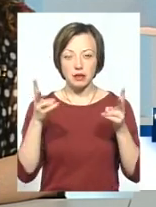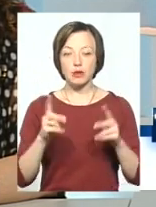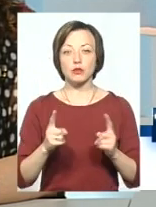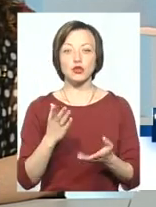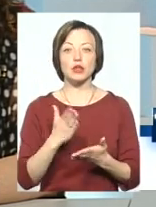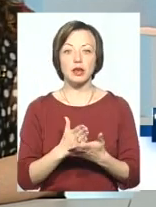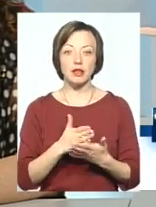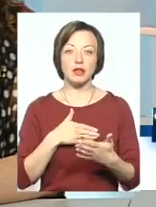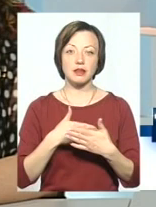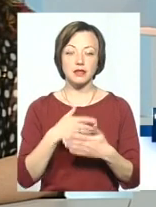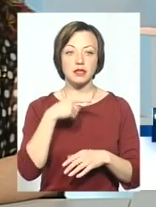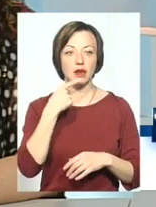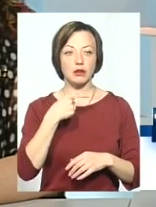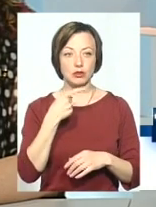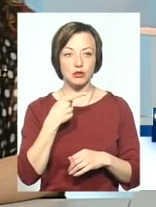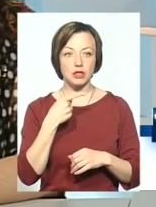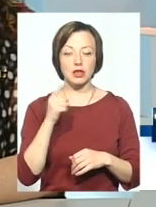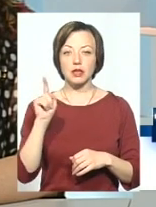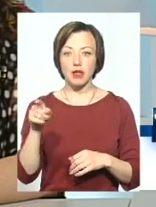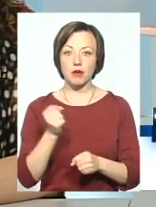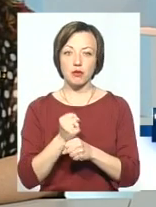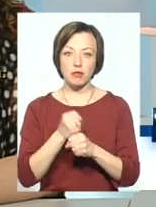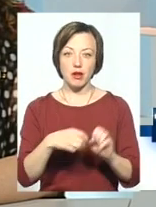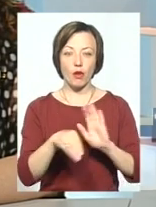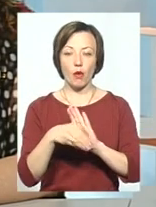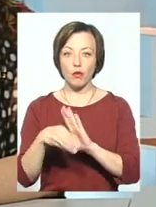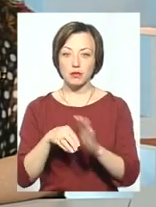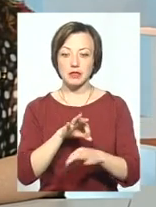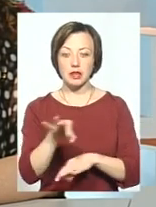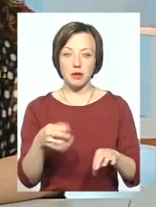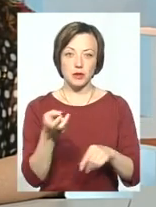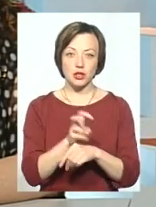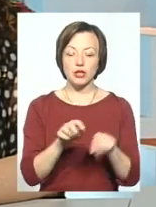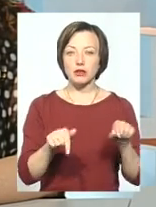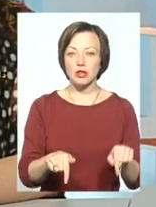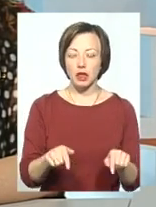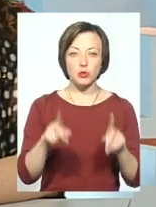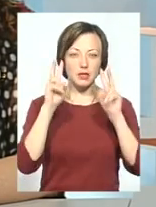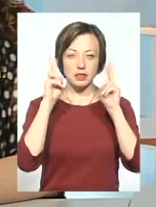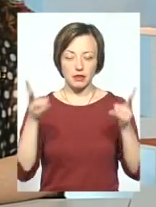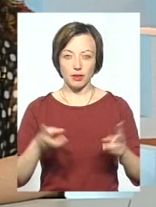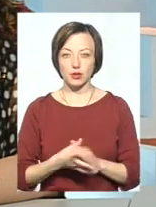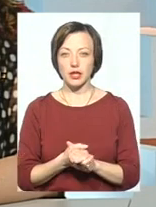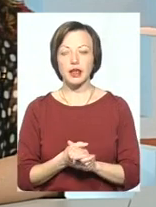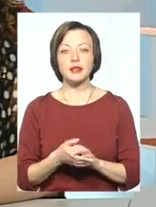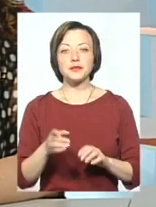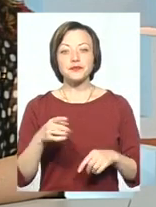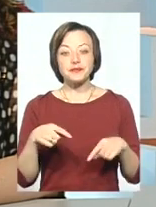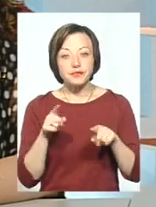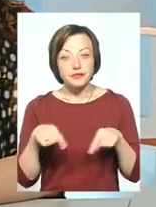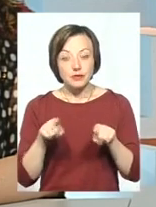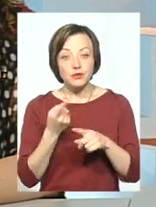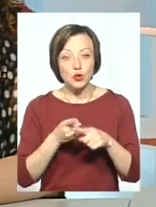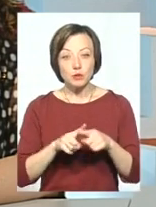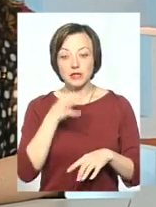є активісти, говорять, що там вони робили корупційні схеми, вони прийшли сюда, ну, бо тут їх не знають. Тому сказати наскільки це буде